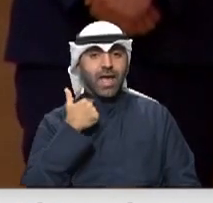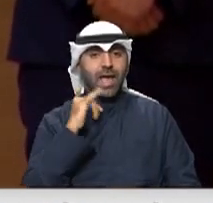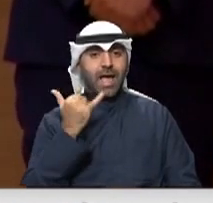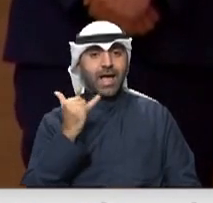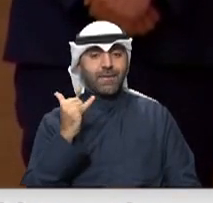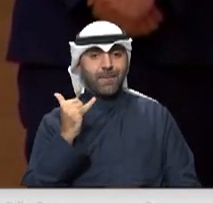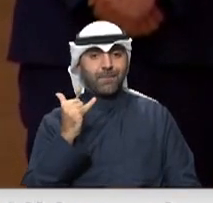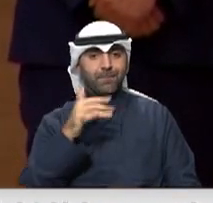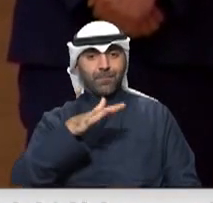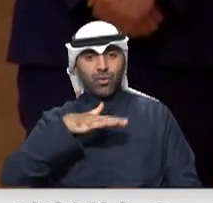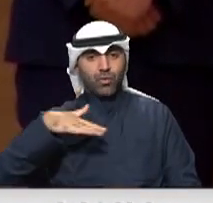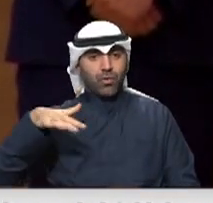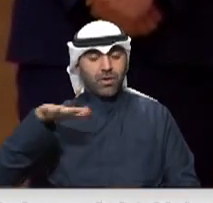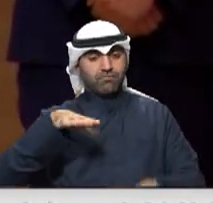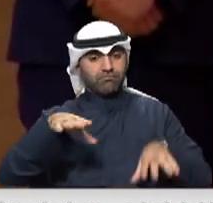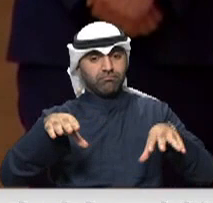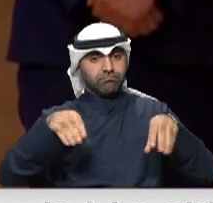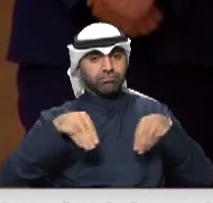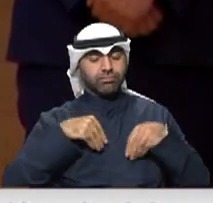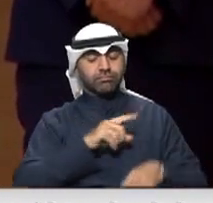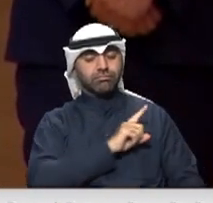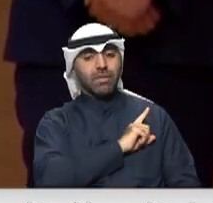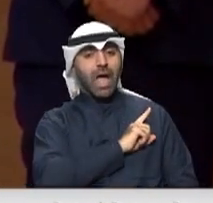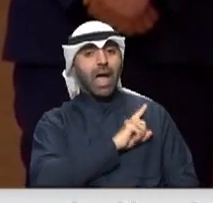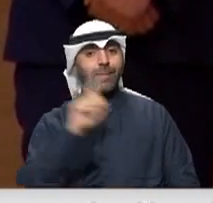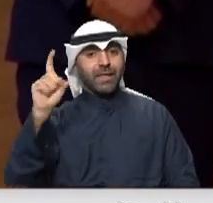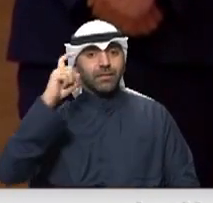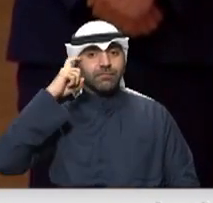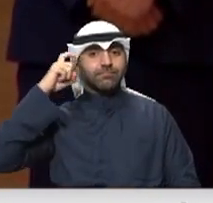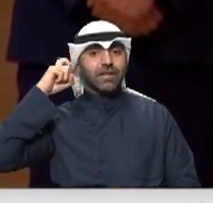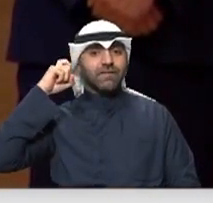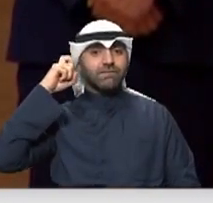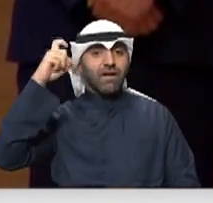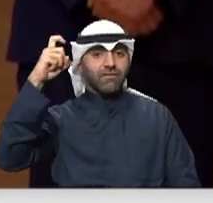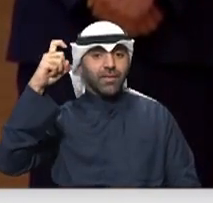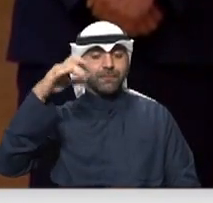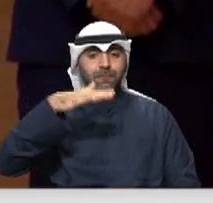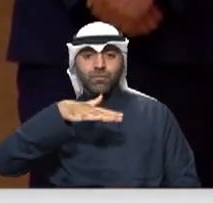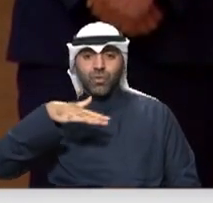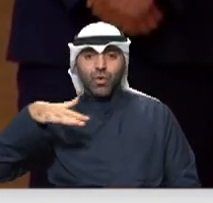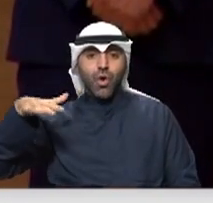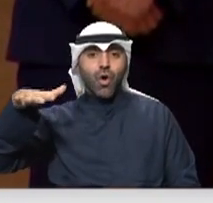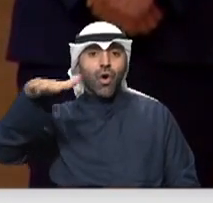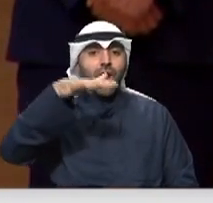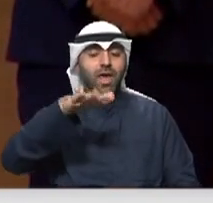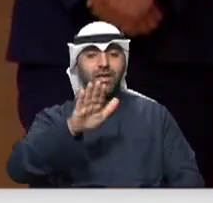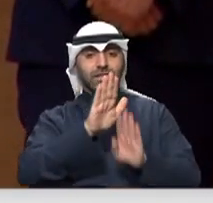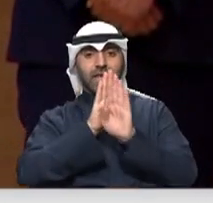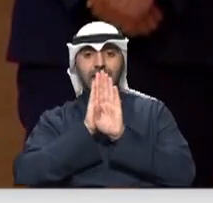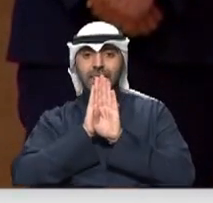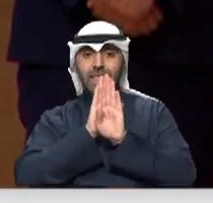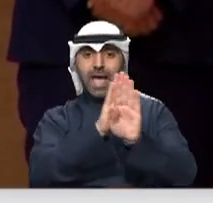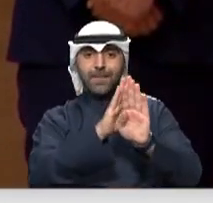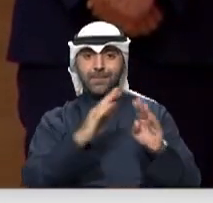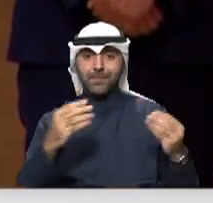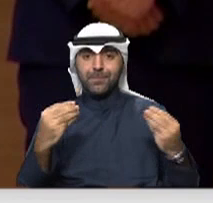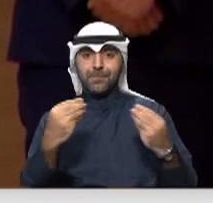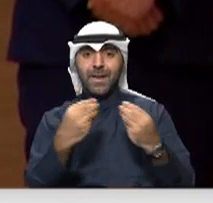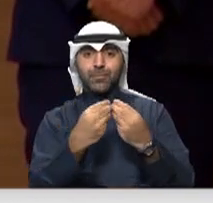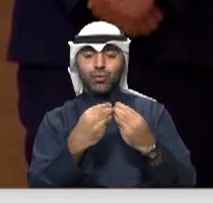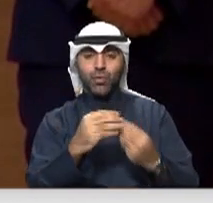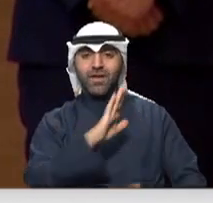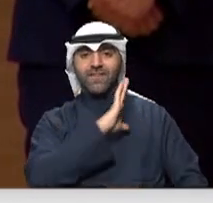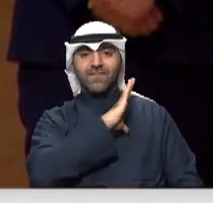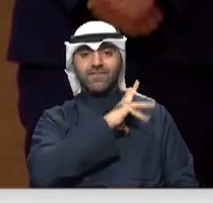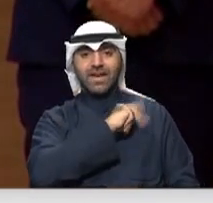فلسطين حاليا في هذه الأيام القليلة تتطلب منا كلنا أن